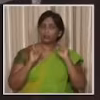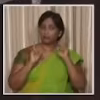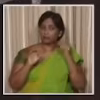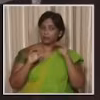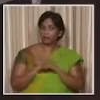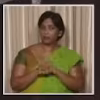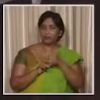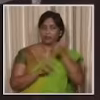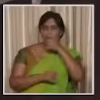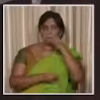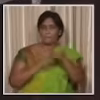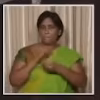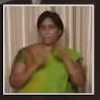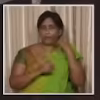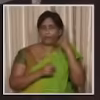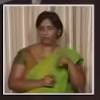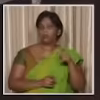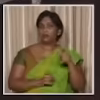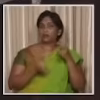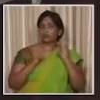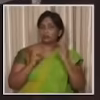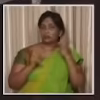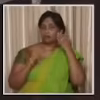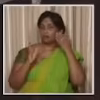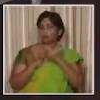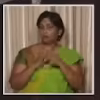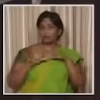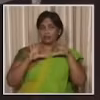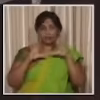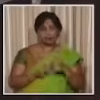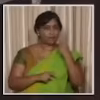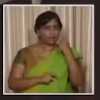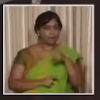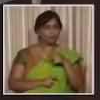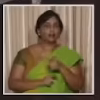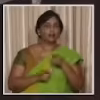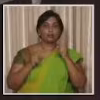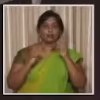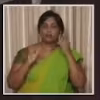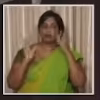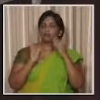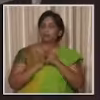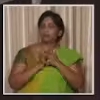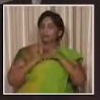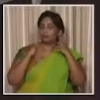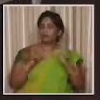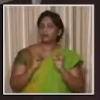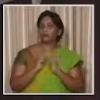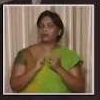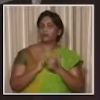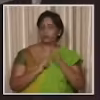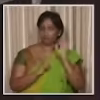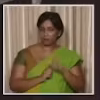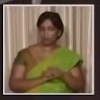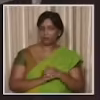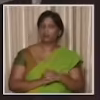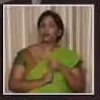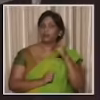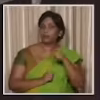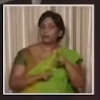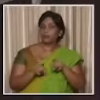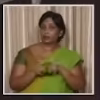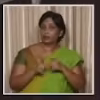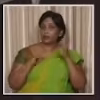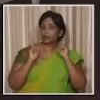එන මාෆියාකාරයෝ නිසා මේ ක්‍රීඩාව අරගත්ත භූතයෝ නිසා මේ ක්‍රීඩාව මහා විනාශයකට ගිහිල්ලා තියෙනවා ඒ නිසා